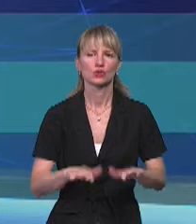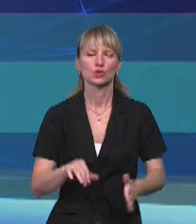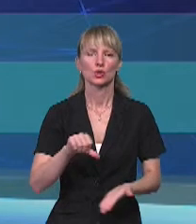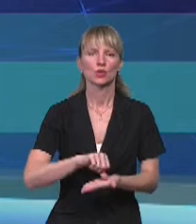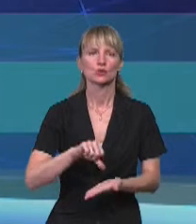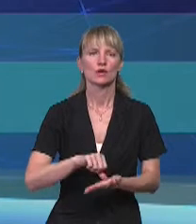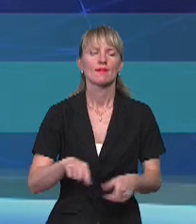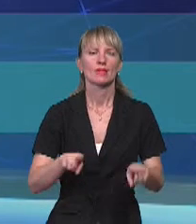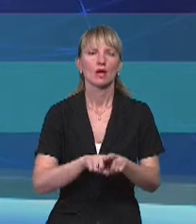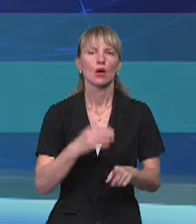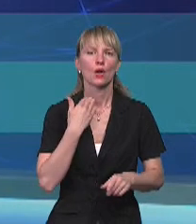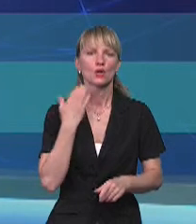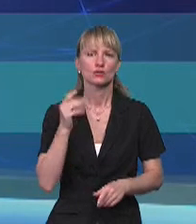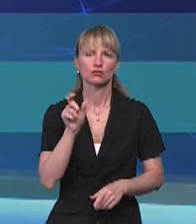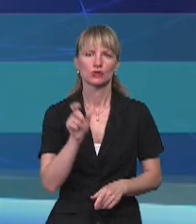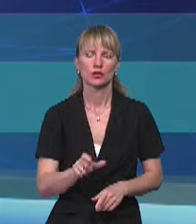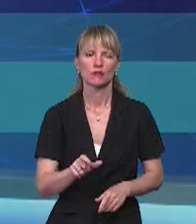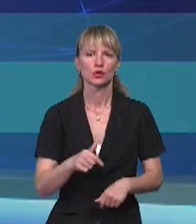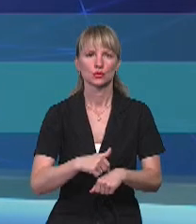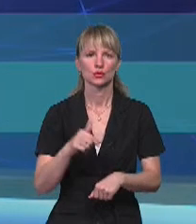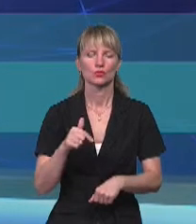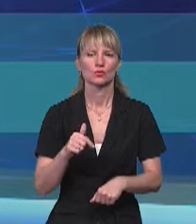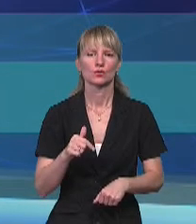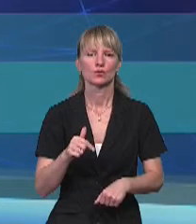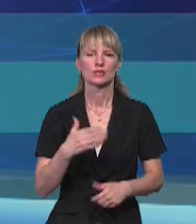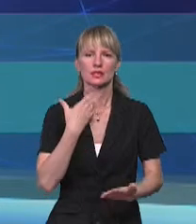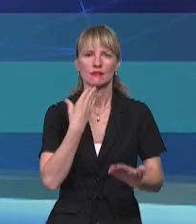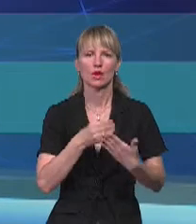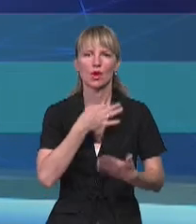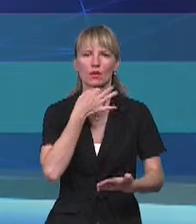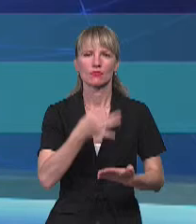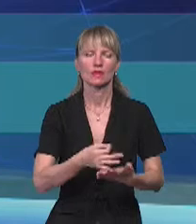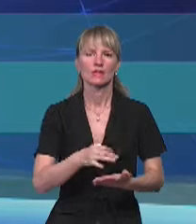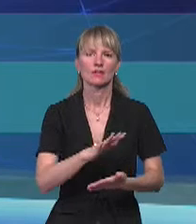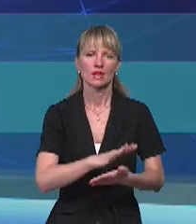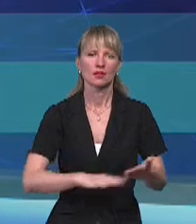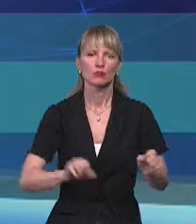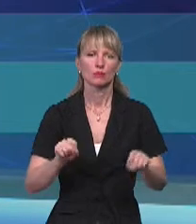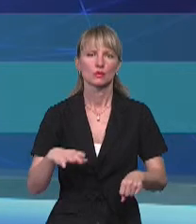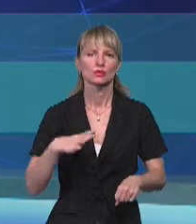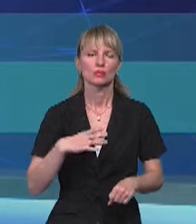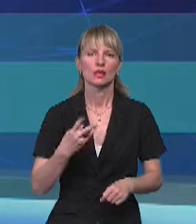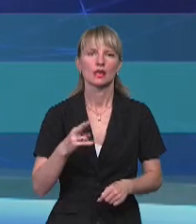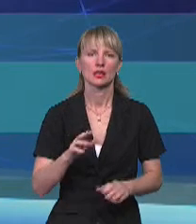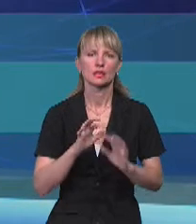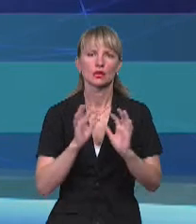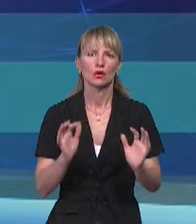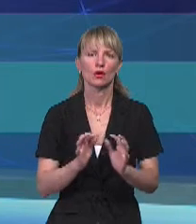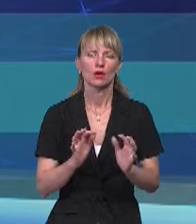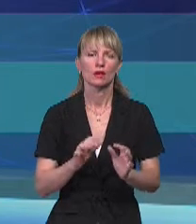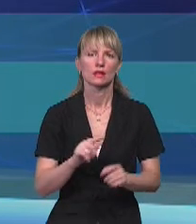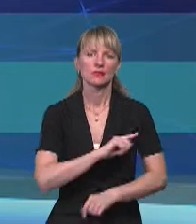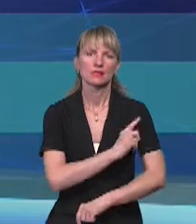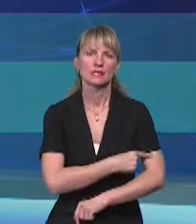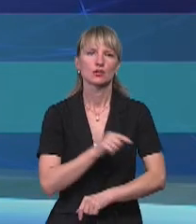участвуя в таком голосовании, человек все-таки, наверное, чувствует свою ответственность в дальнейшем, может быть, даже и за сохранность всего того,